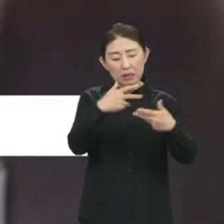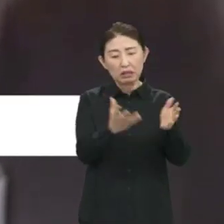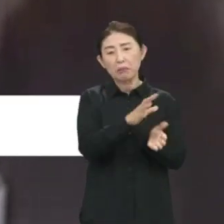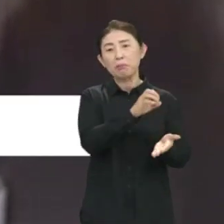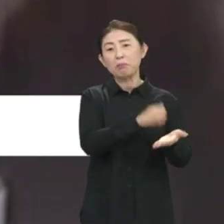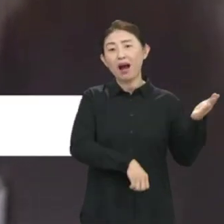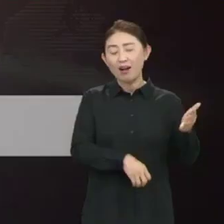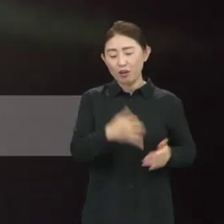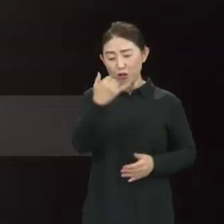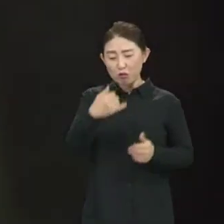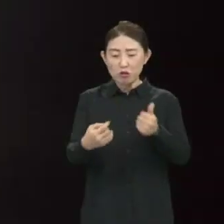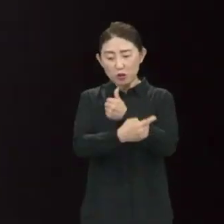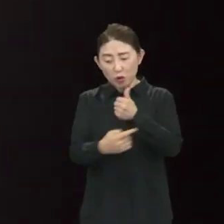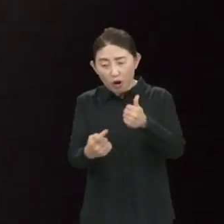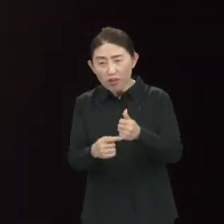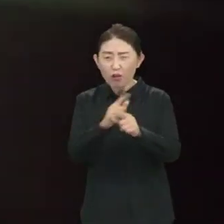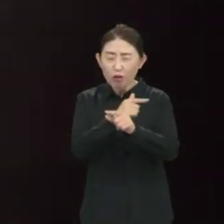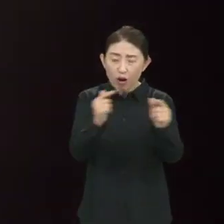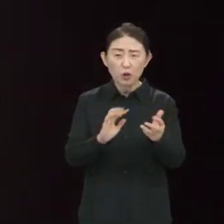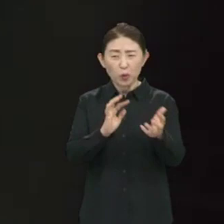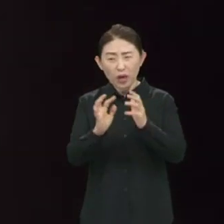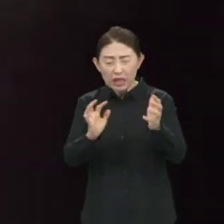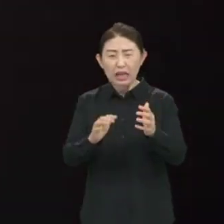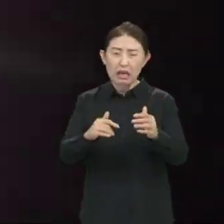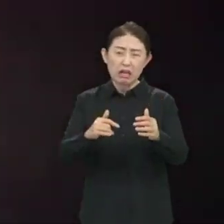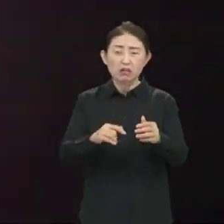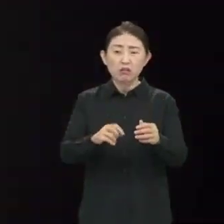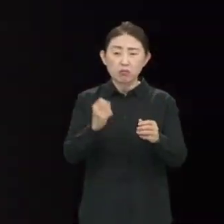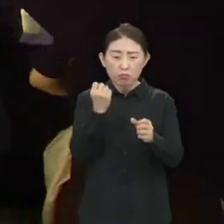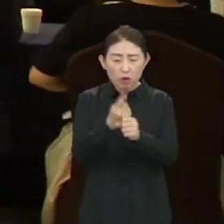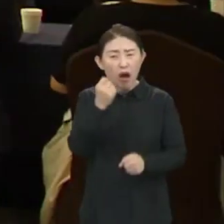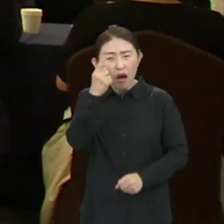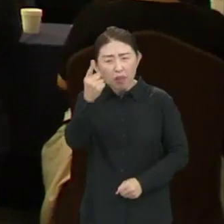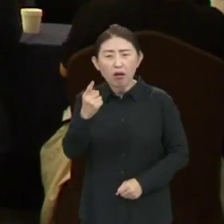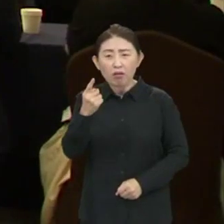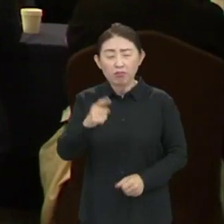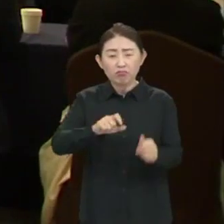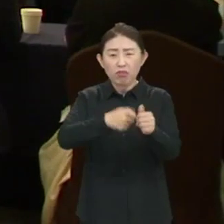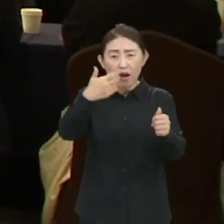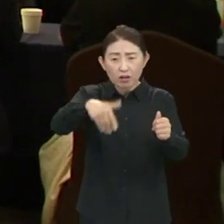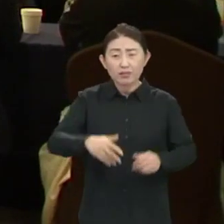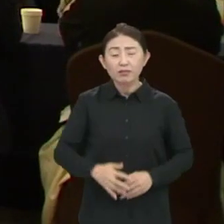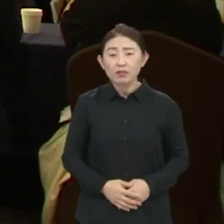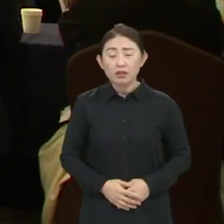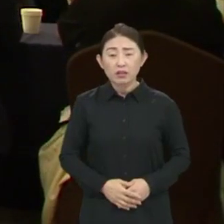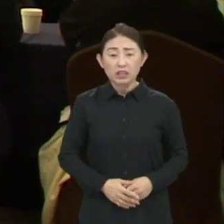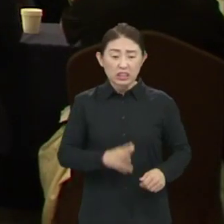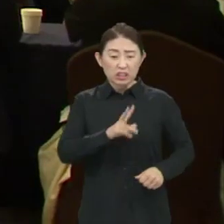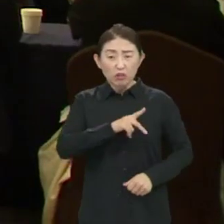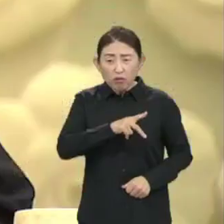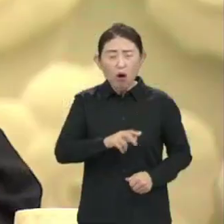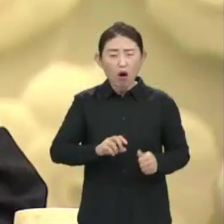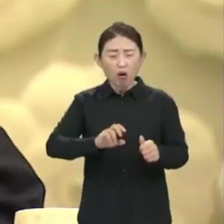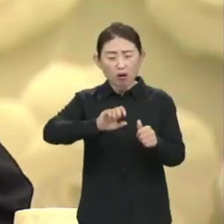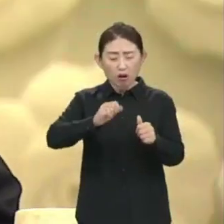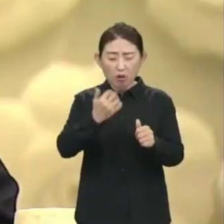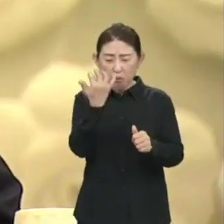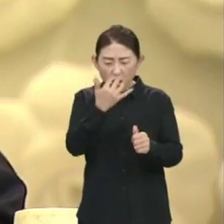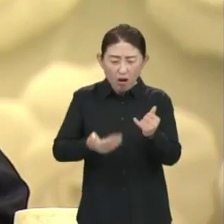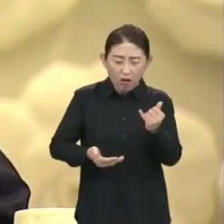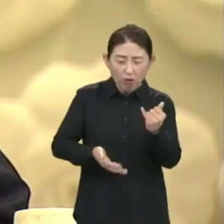탈당과 윤리위 회부 등 파장이 한 달 가까이 이어지는 가운데 지방의회 성폭력 사건을 주제로 한 토론회가